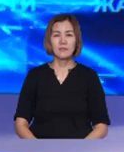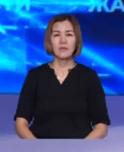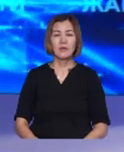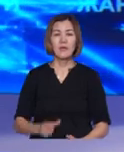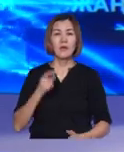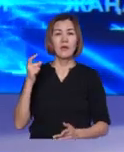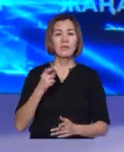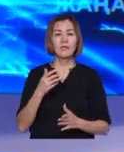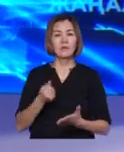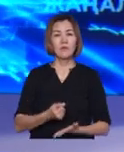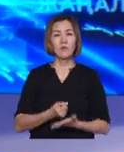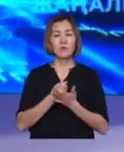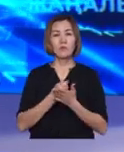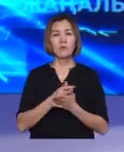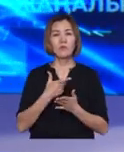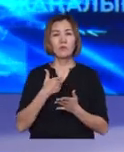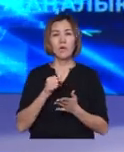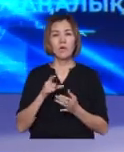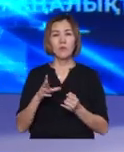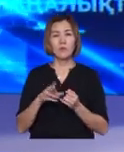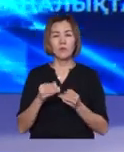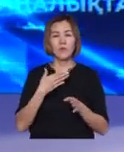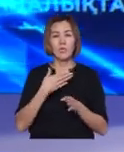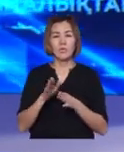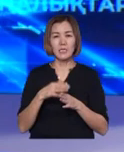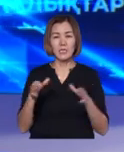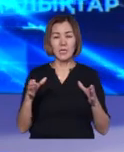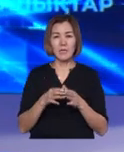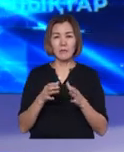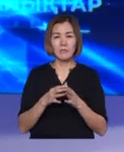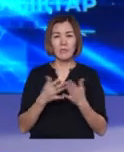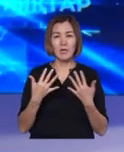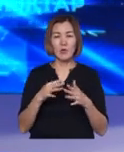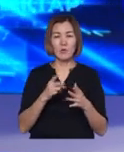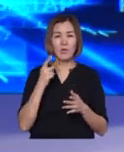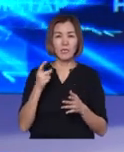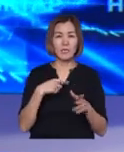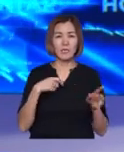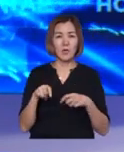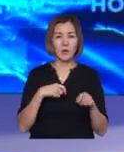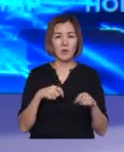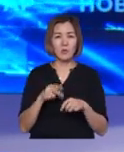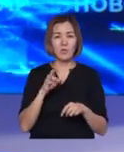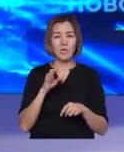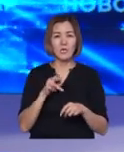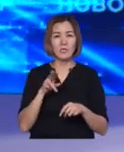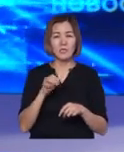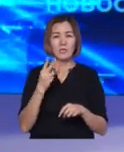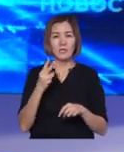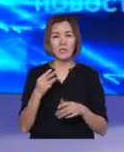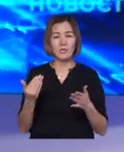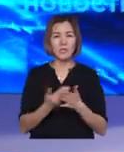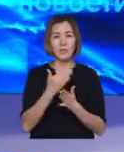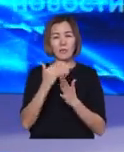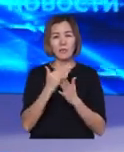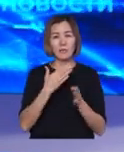Фермерлерді қолдау үшін агрокредиттік корпорация ауыл шаруашылығы тауарын өндірушілерге кеңдала 2 жаңа бағдарламасы бойынша несе